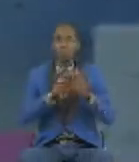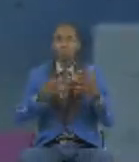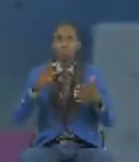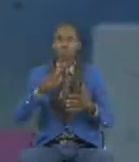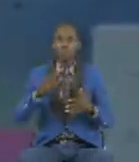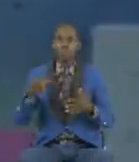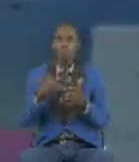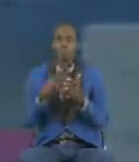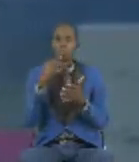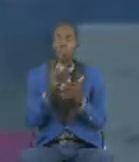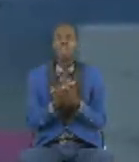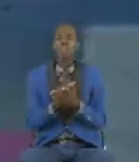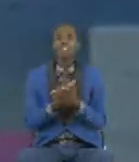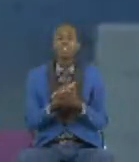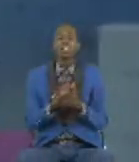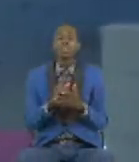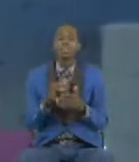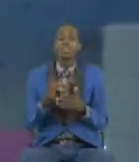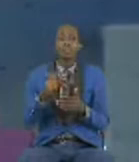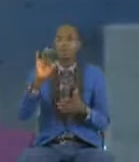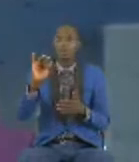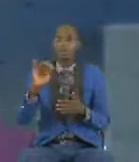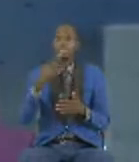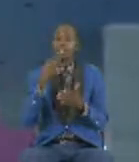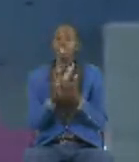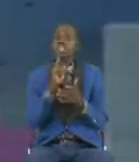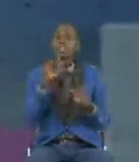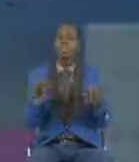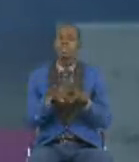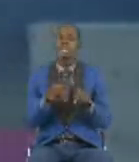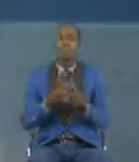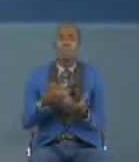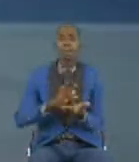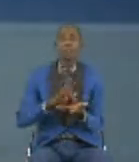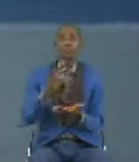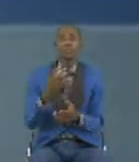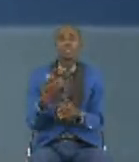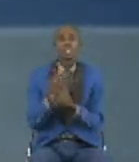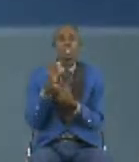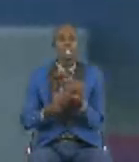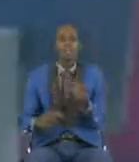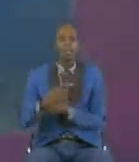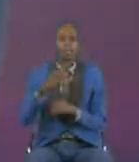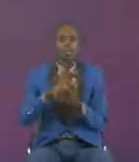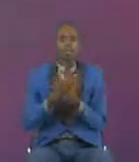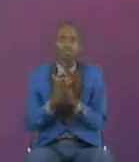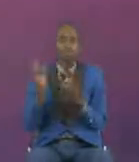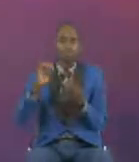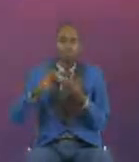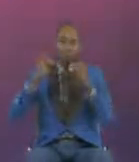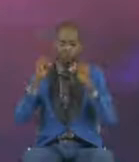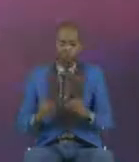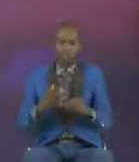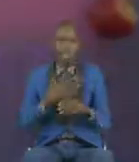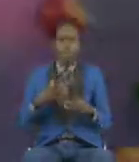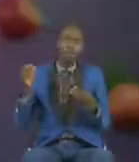comme un médicament, la santé. Le médicament que vous prenez chaque jour. Et vous devenez plus fort, plus fort. Je parle